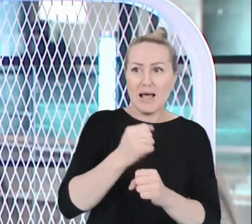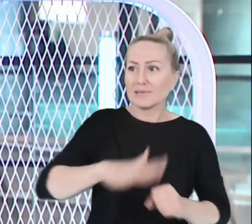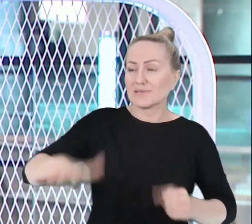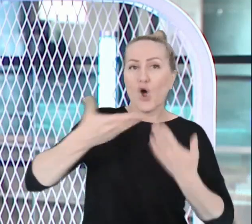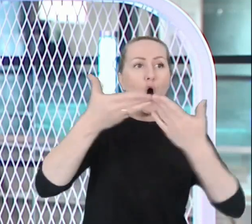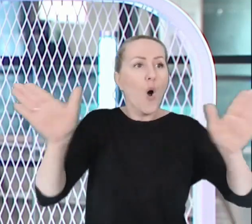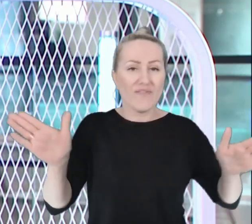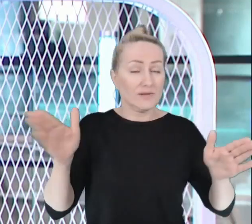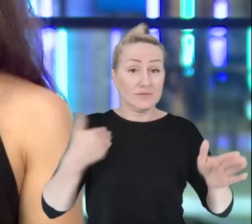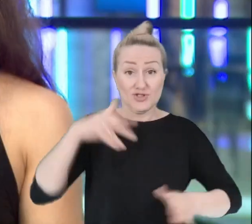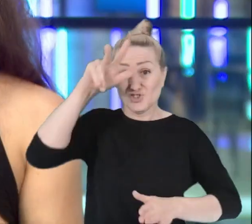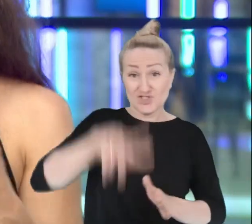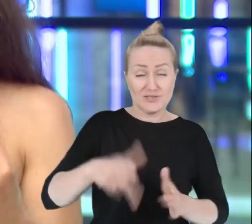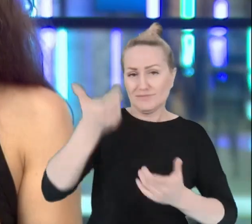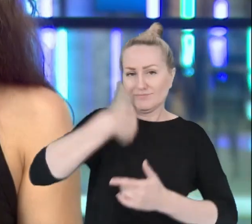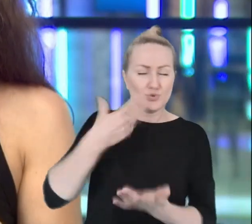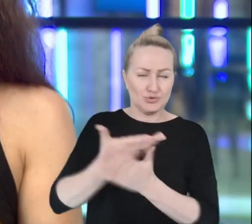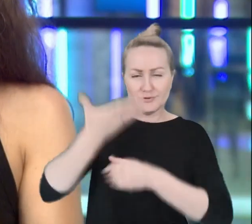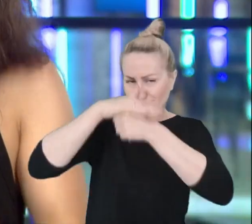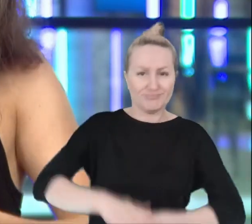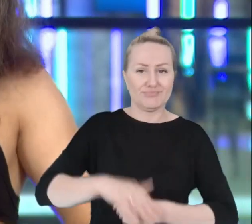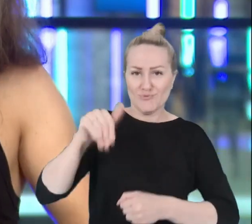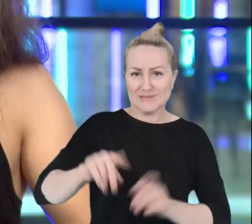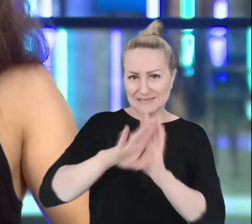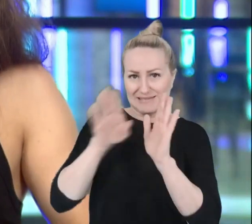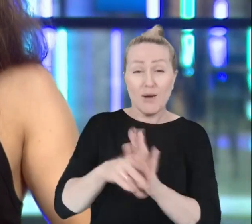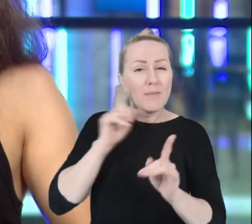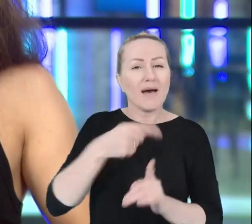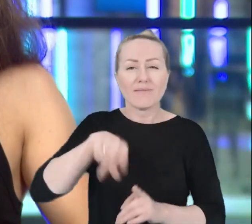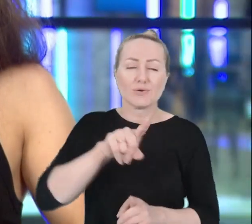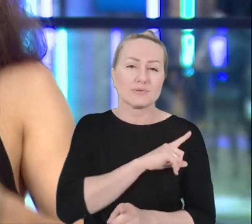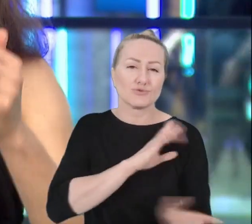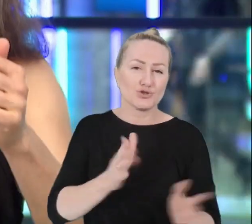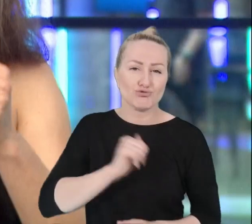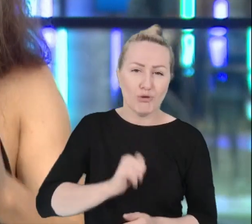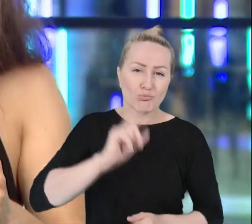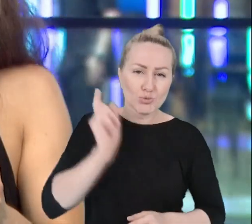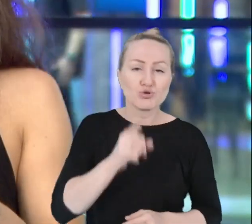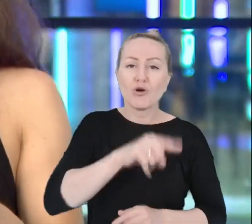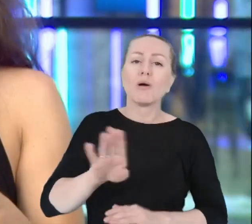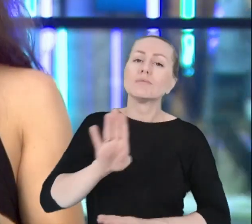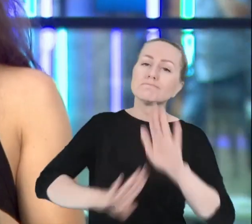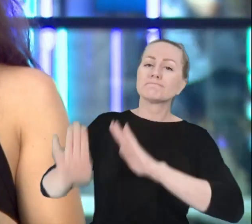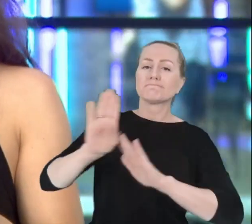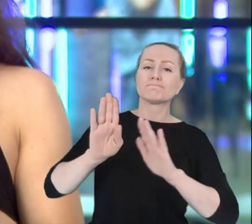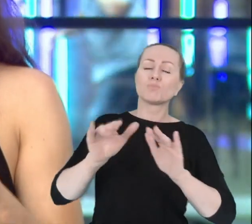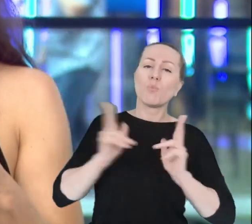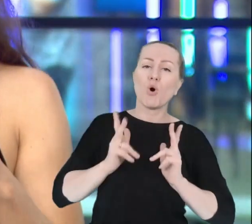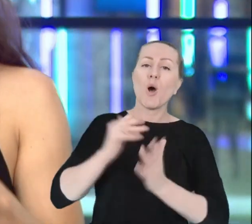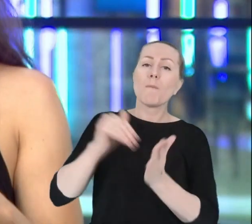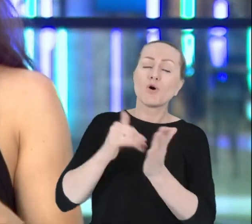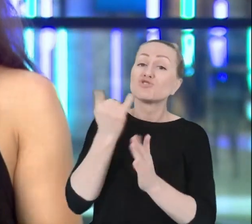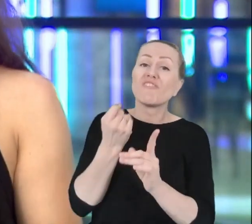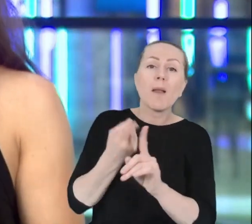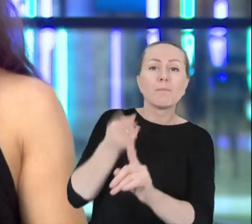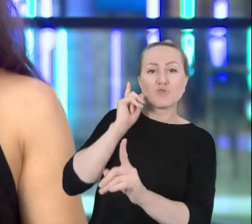mnie pozamiatało coś takiego. Więc naprawdę dbajmy o siebie i wycofujmy się do odpoczynku na chwilę przed przemęczeniem, a nie